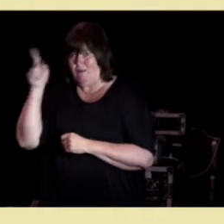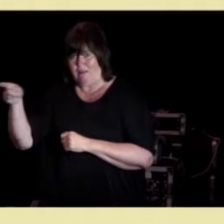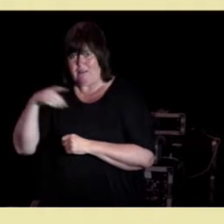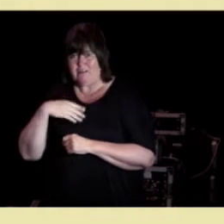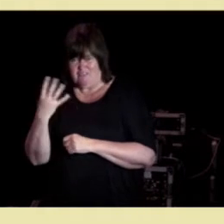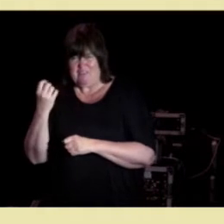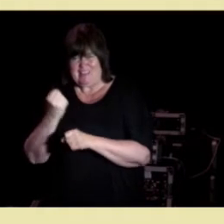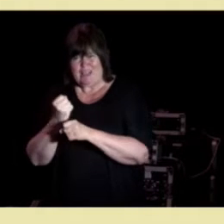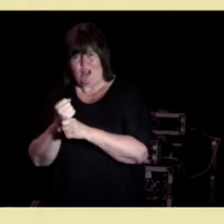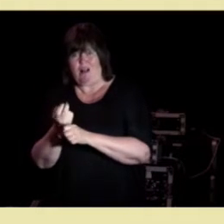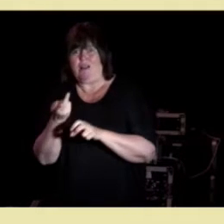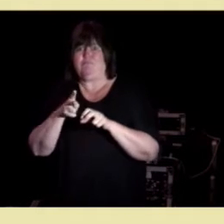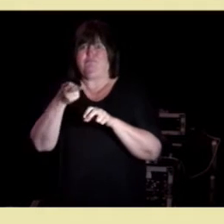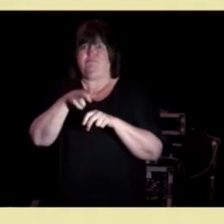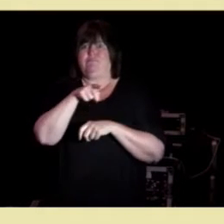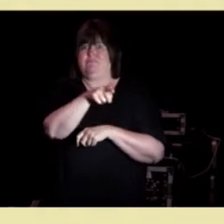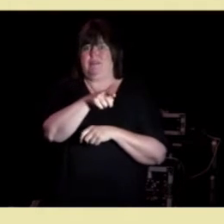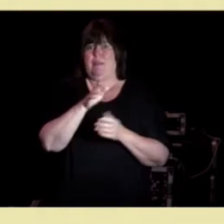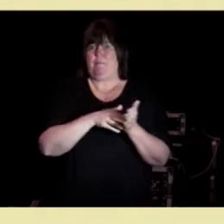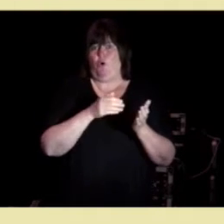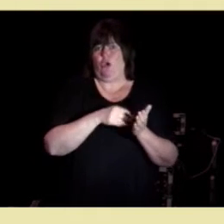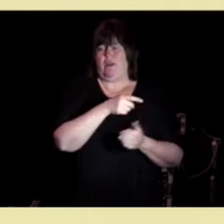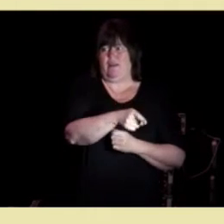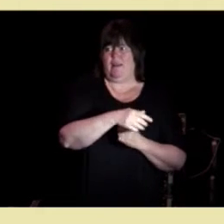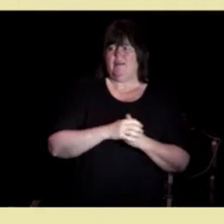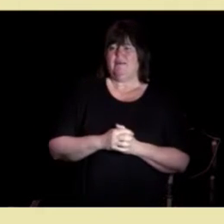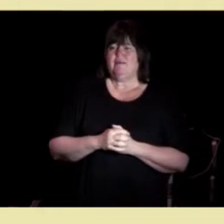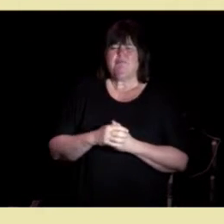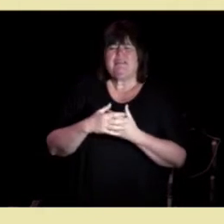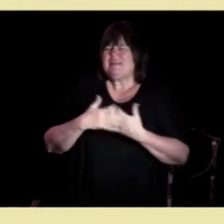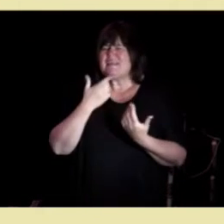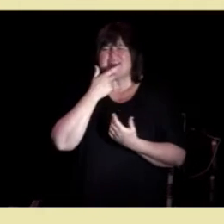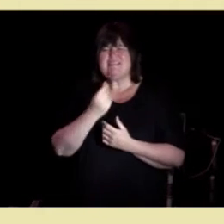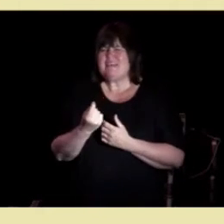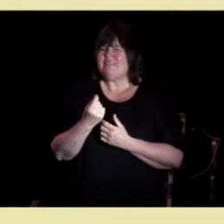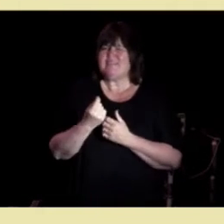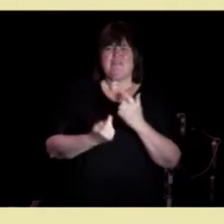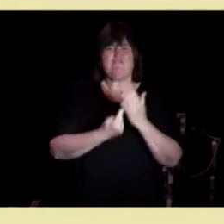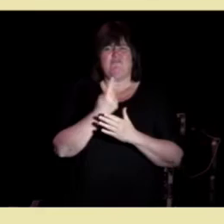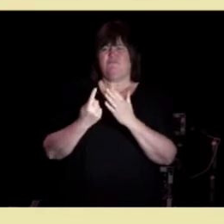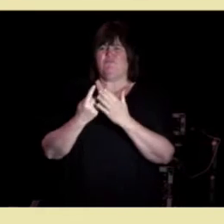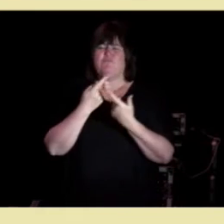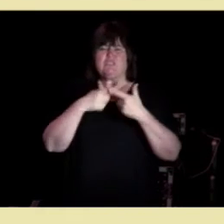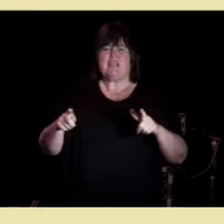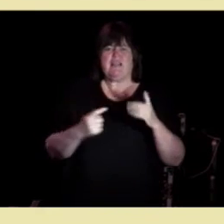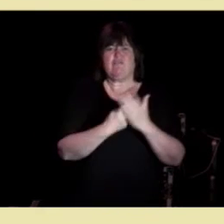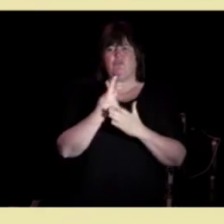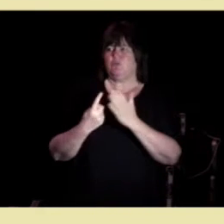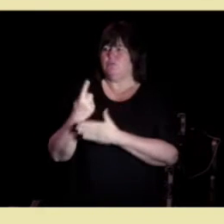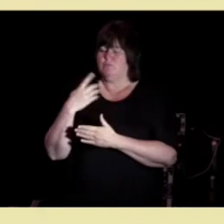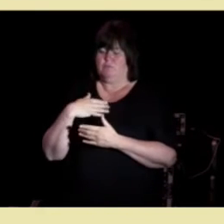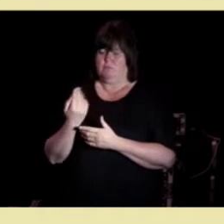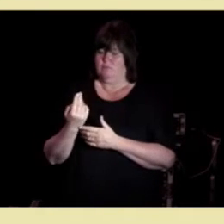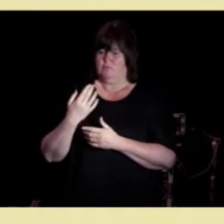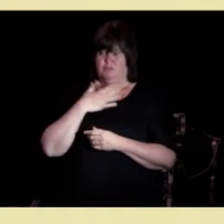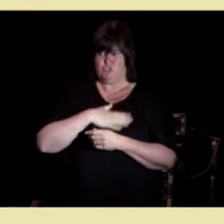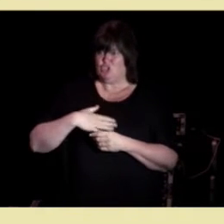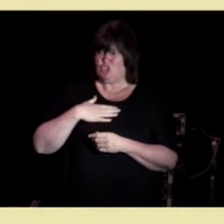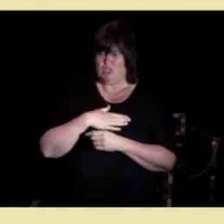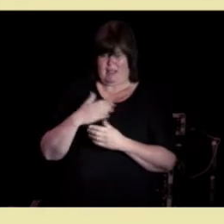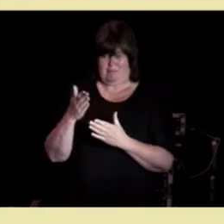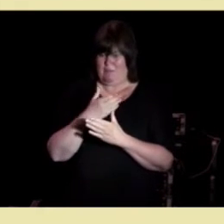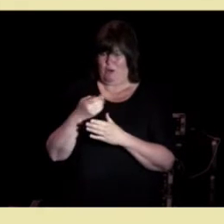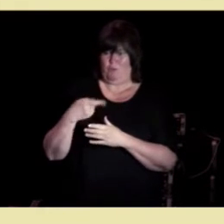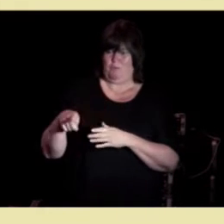Men det ingen kjente forskjeller i forekomst eller sykelighet av meniskslitage mellom de